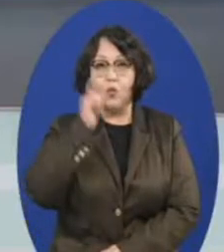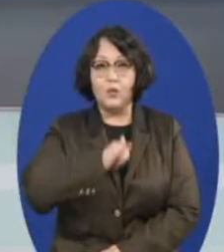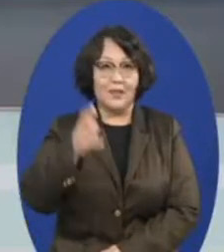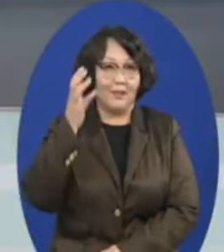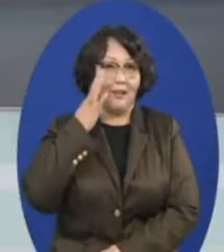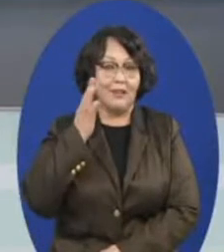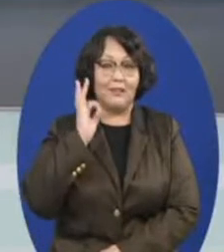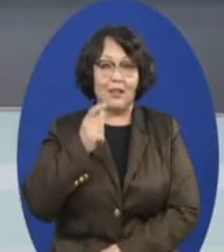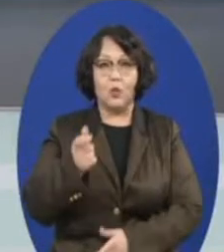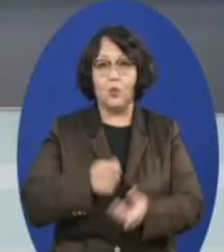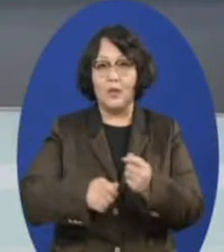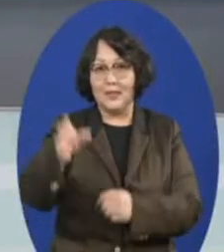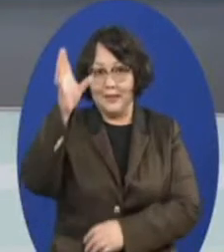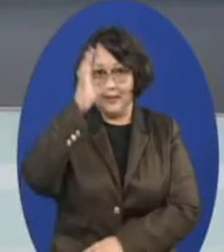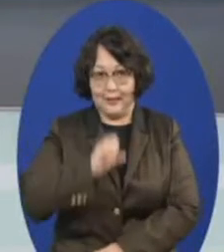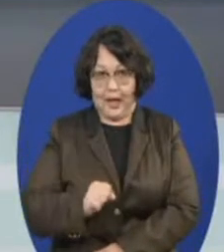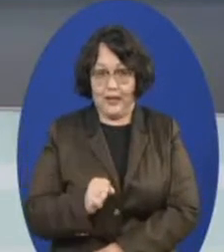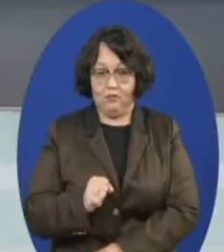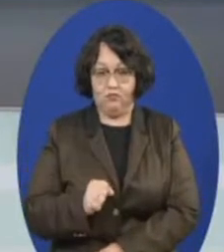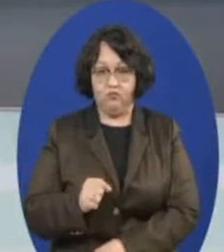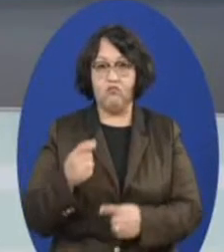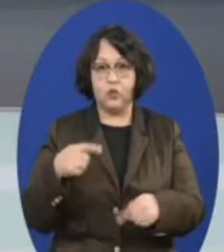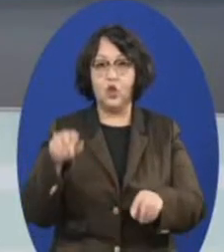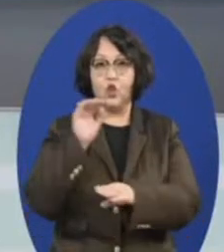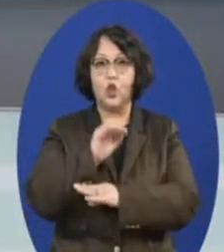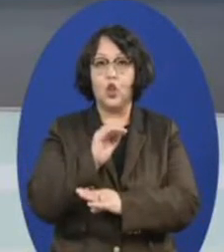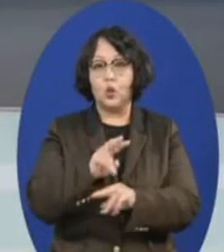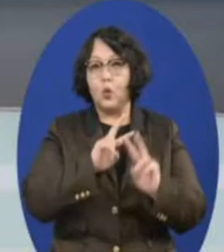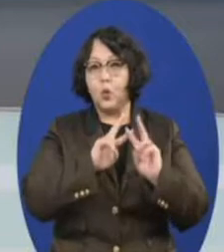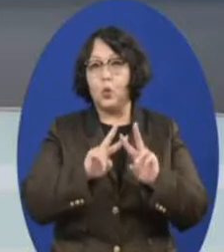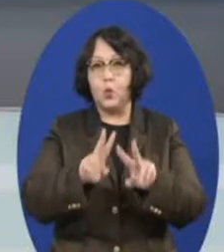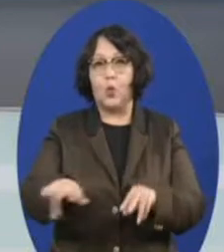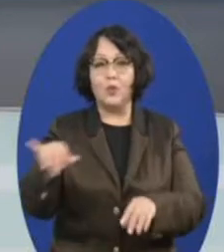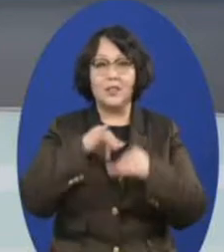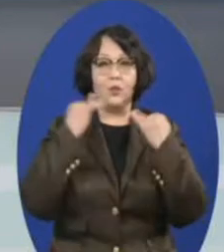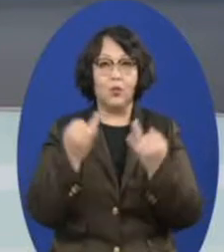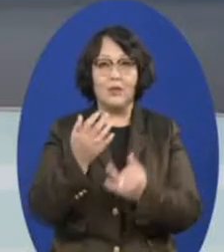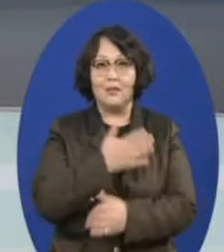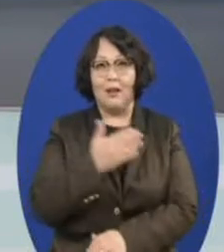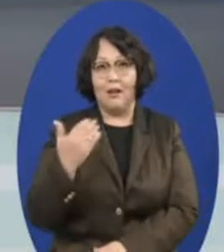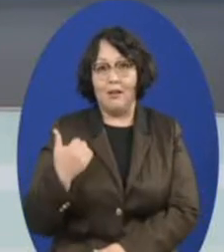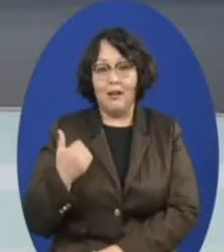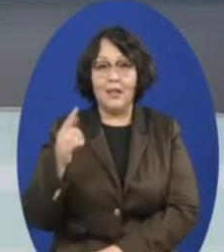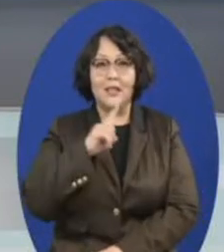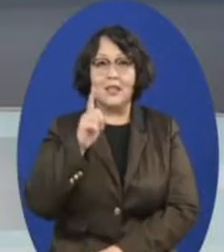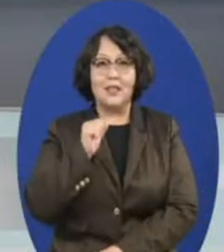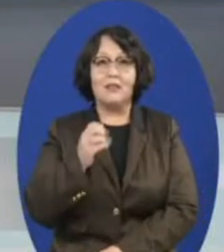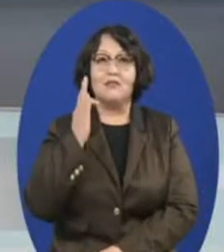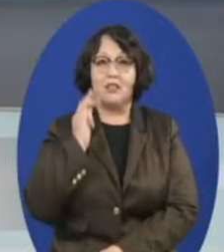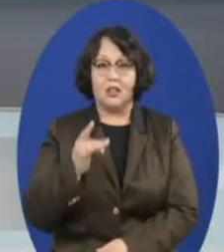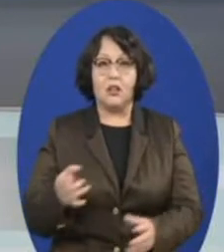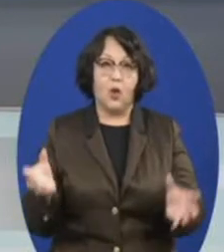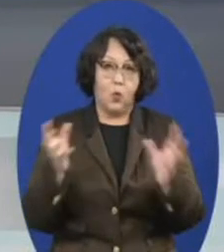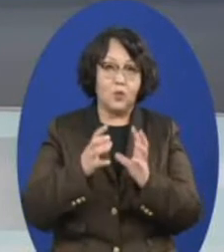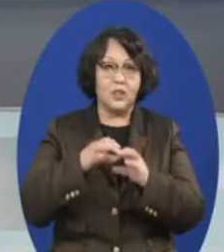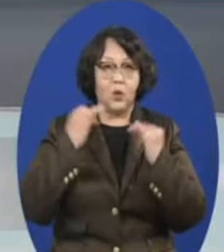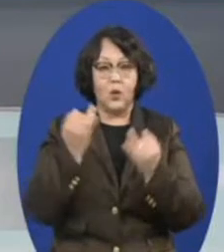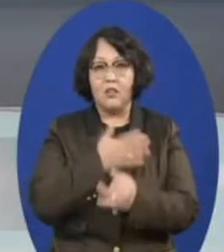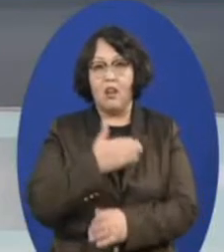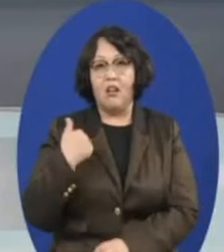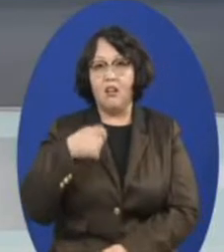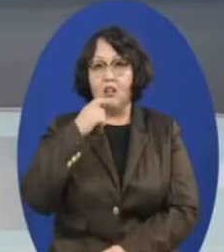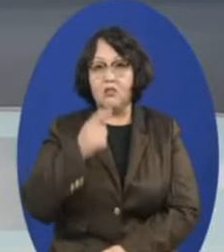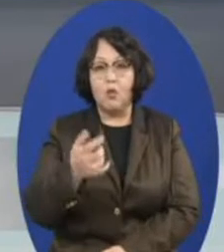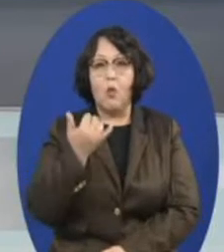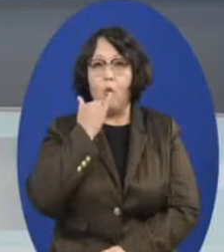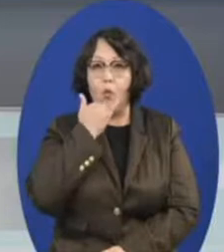За өнгөр улсын гадаад хэрэг худалдааны сайд Питер Сиарто дэргүүтэй төлөөлөгчид үргэлжлүүлэн улсын хурлын дарга зандан шатард бараалгасан байна. Улсын хурлын дарга